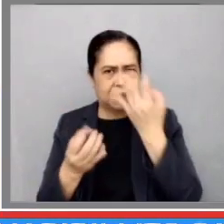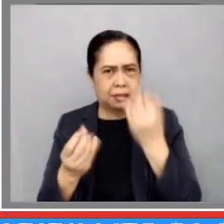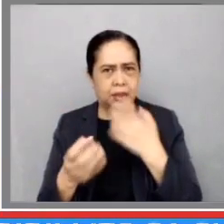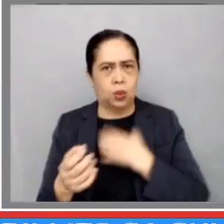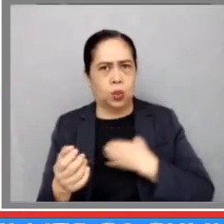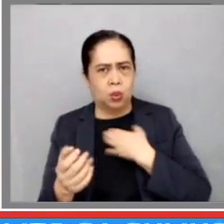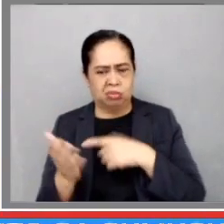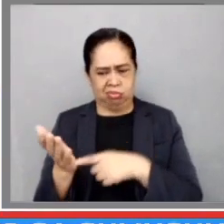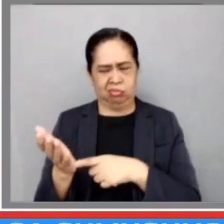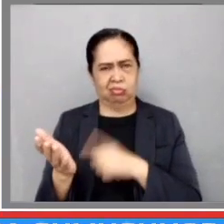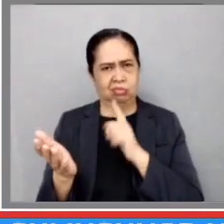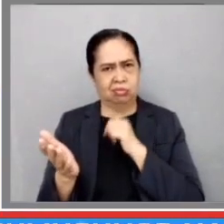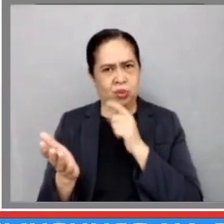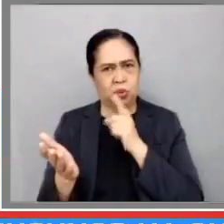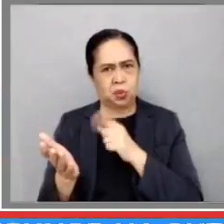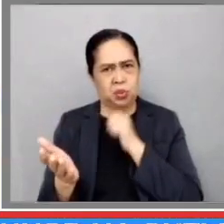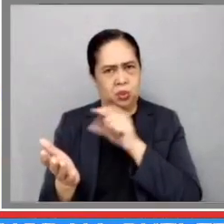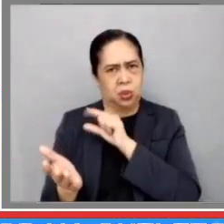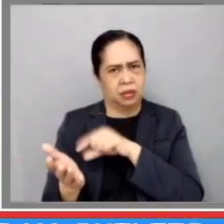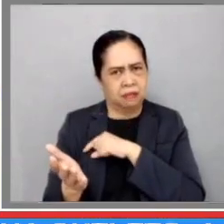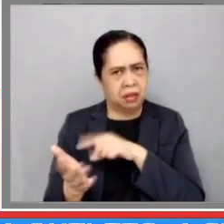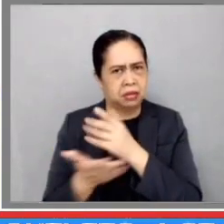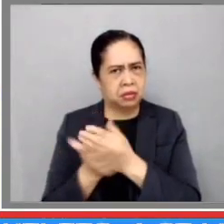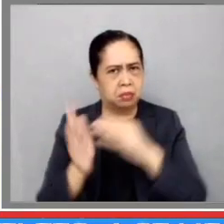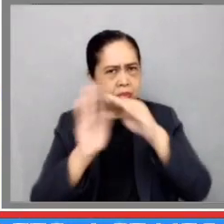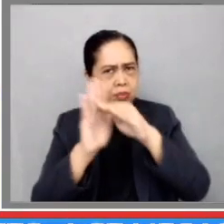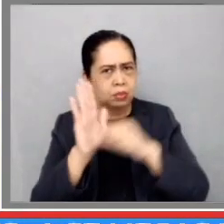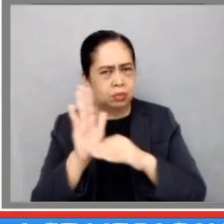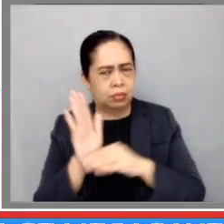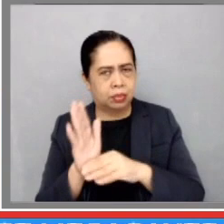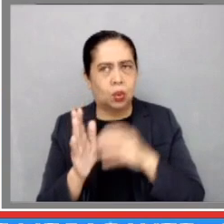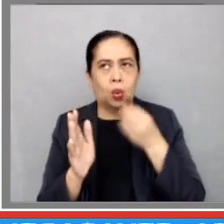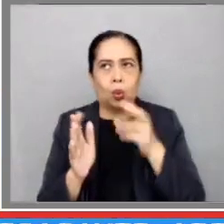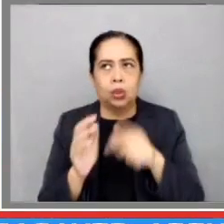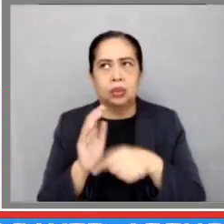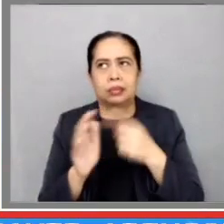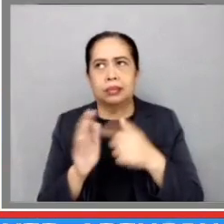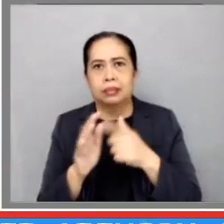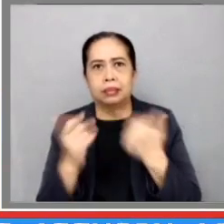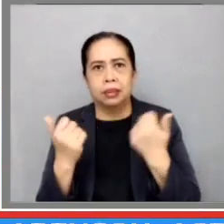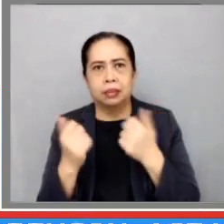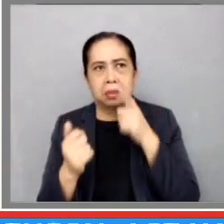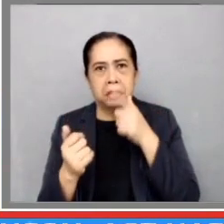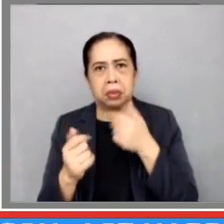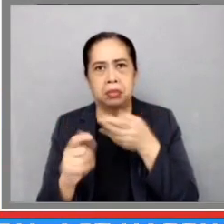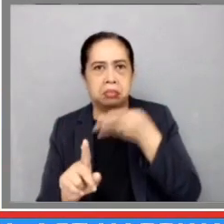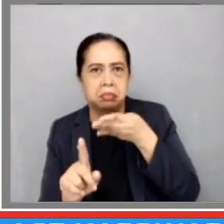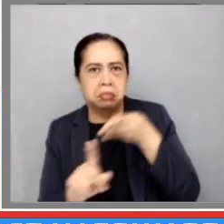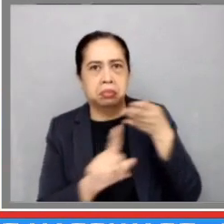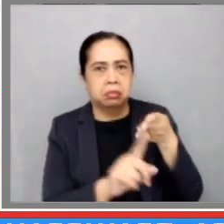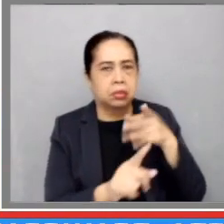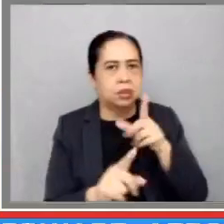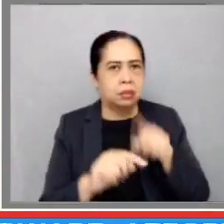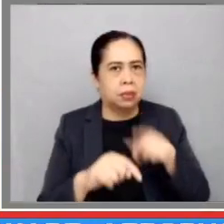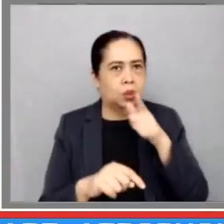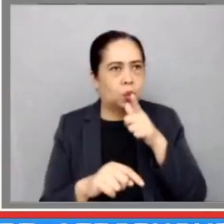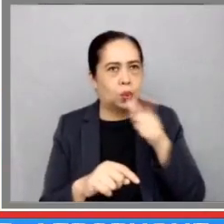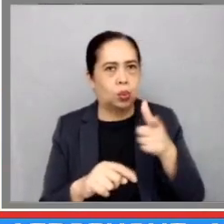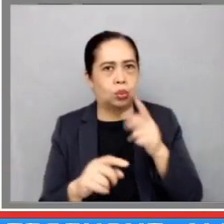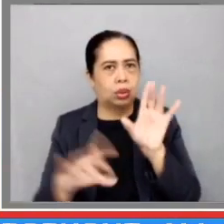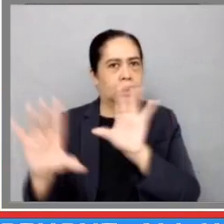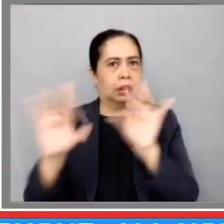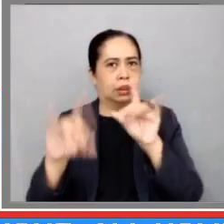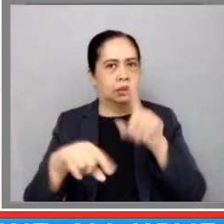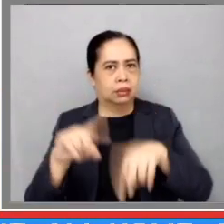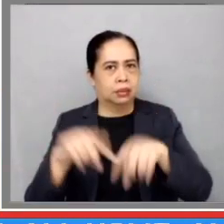hindi kwalipikado naman yung mga nakatatanggap o kaya para bang may bata-bata system, depende po kung sino ang kakilala doon sa